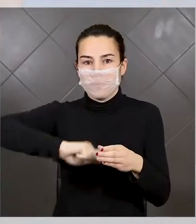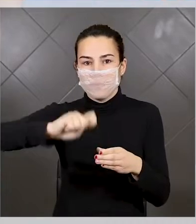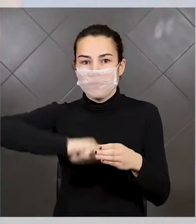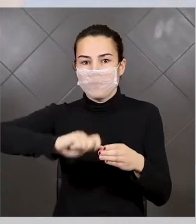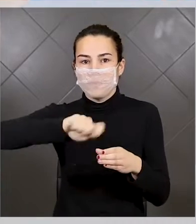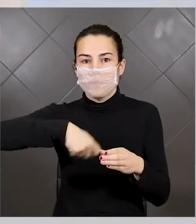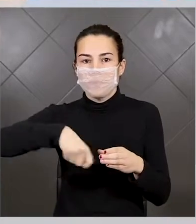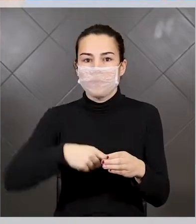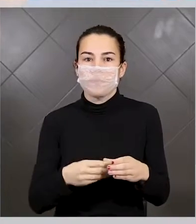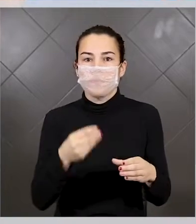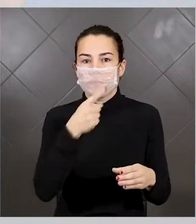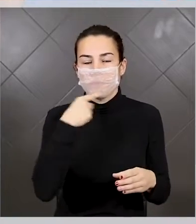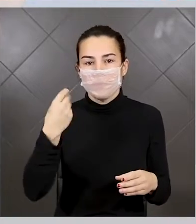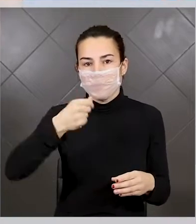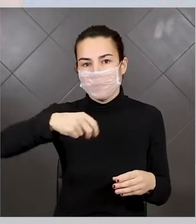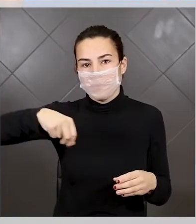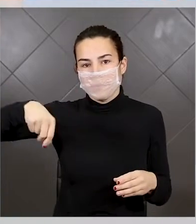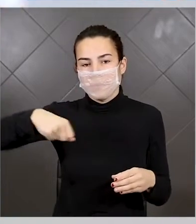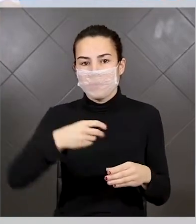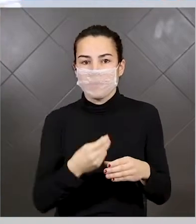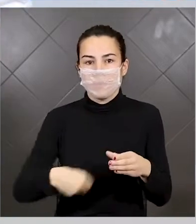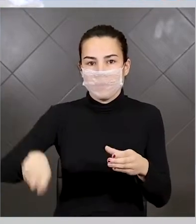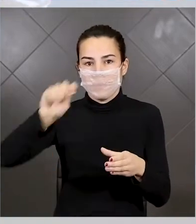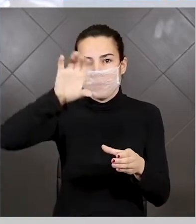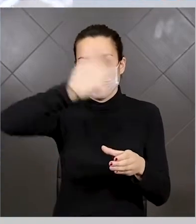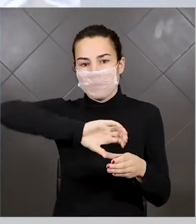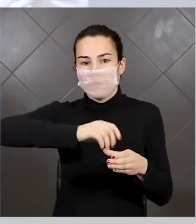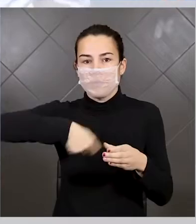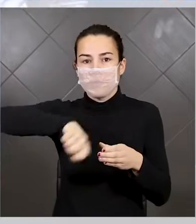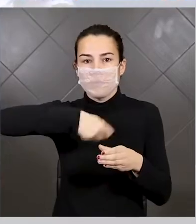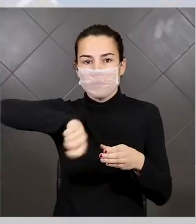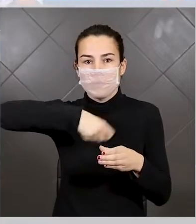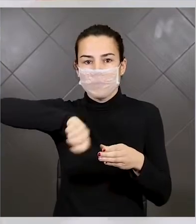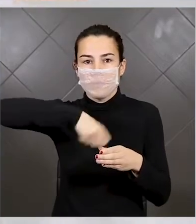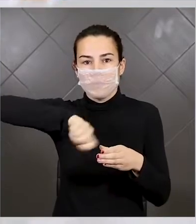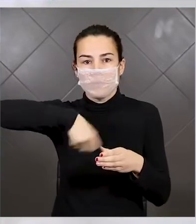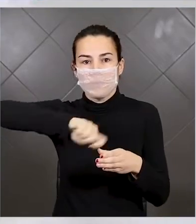Després una part de sucre, que l'evocam tot de cop.